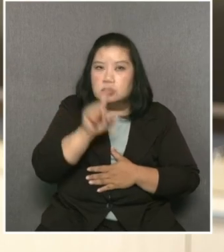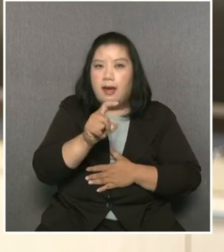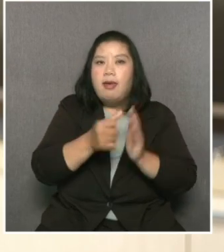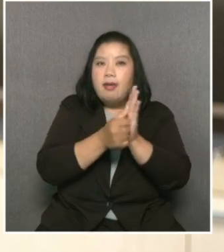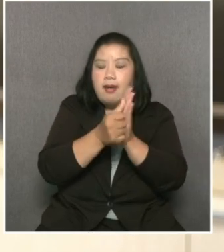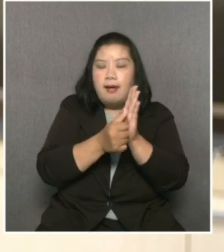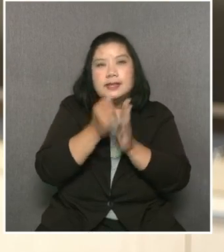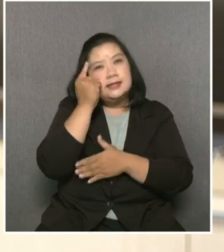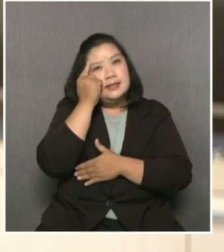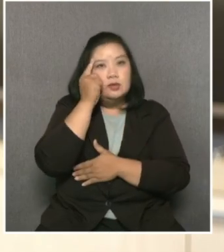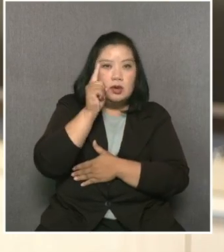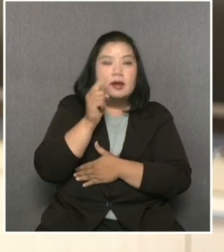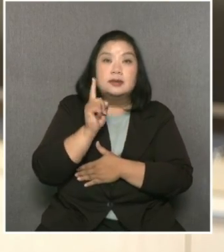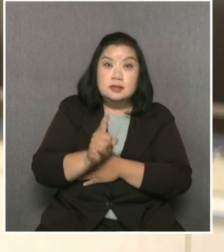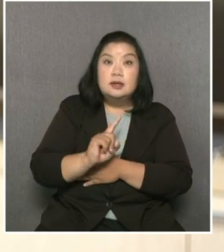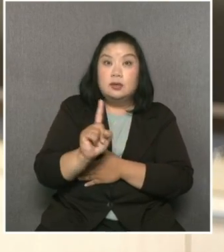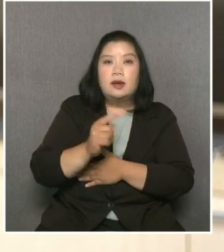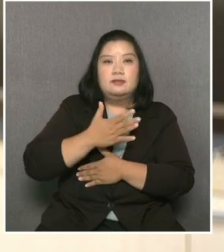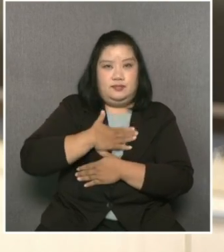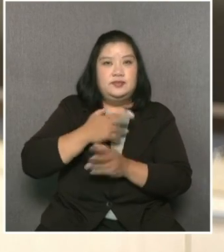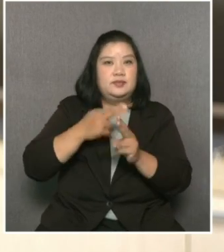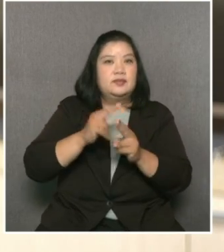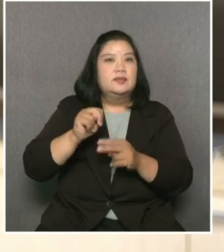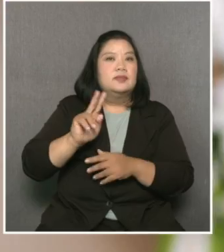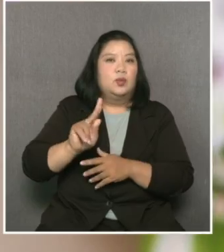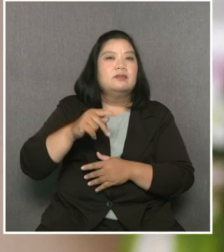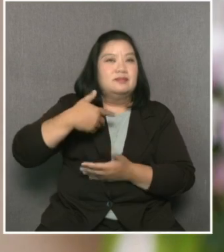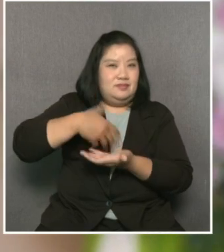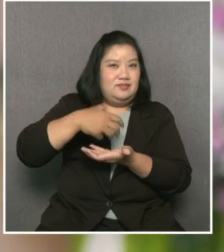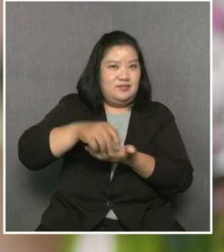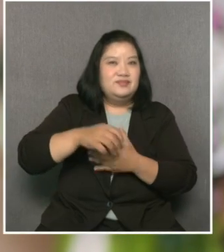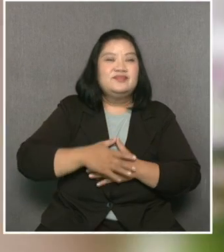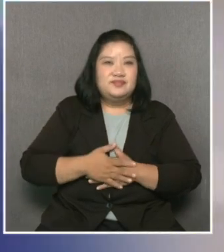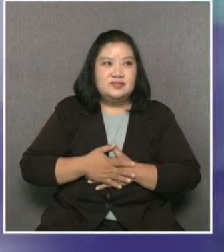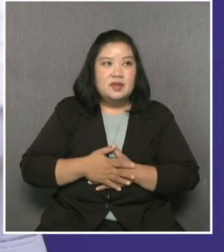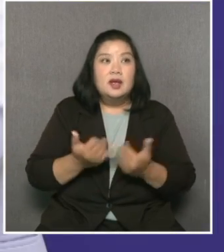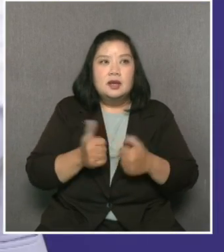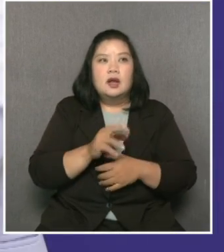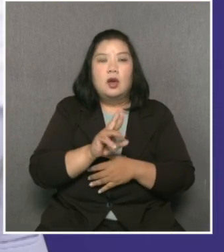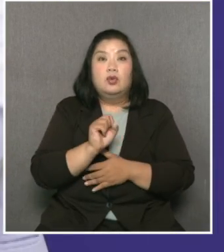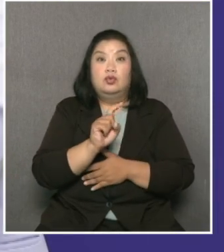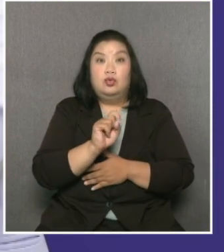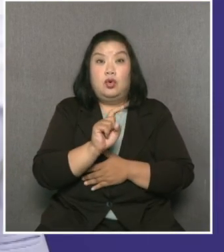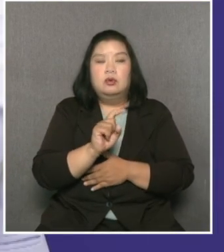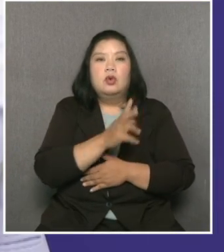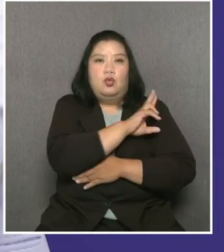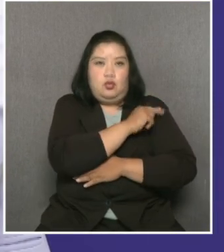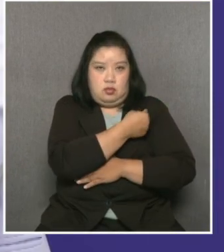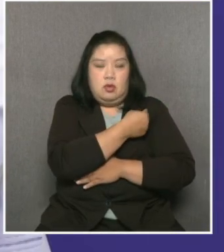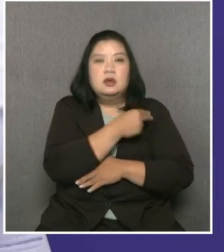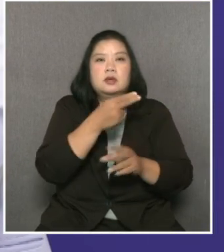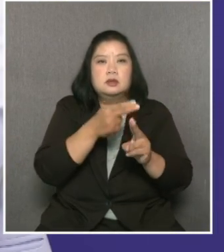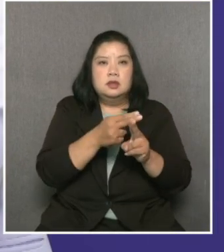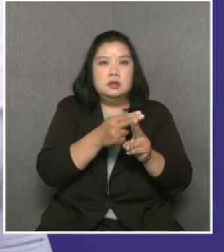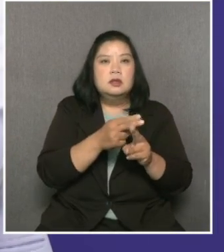อบไปกับข่าวนี้จริงไหมกับดิฉันนกธัญพรสุวรรณรัตน์ค่ะซึ่งเรานะคะได้รองศาสตราจารย์แพทย์หญิงสว่างจิตสุระอมร